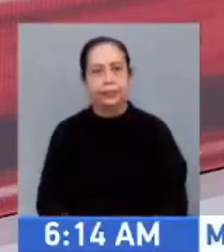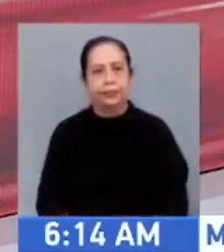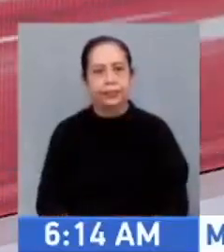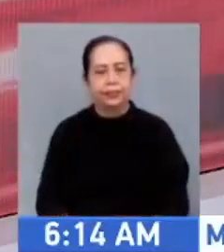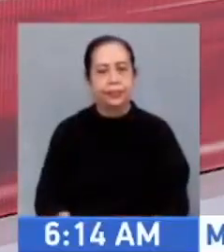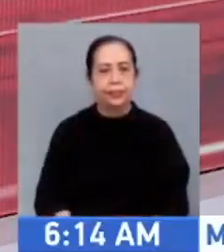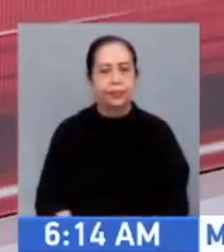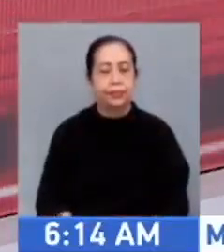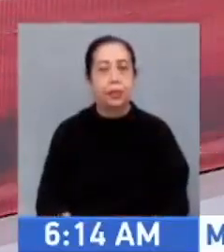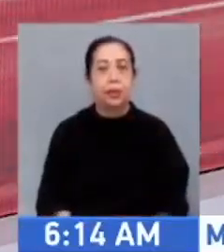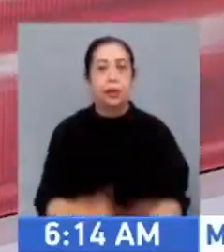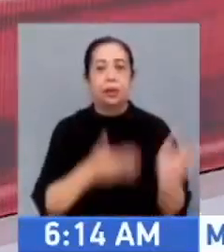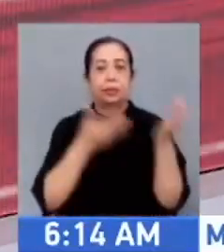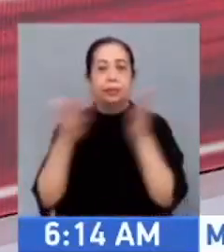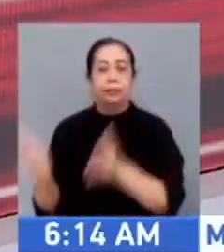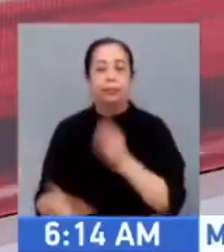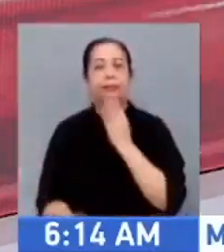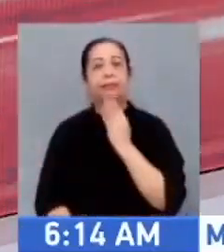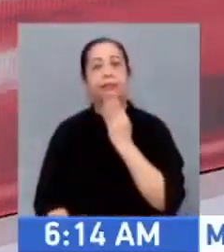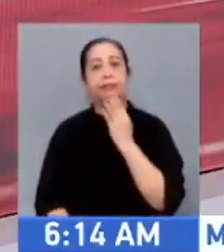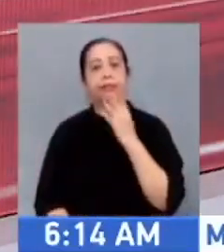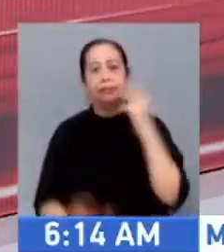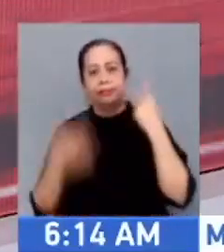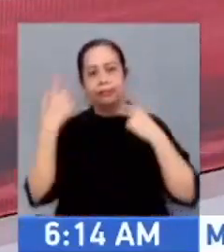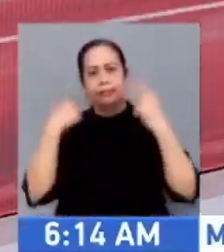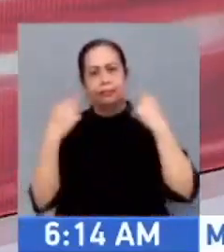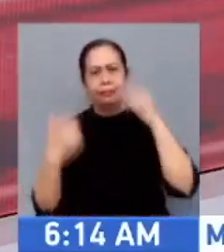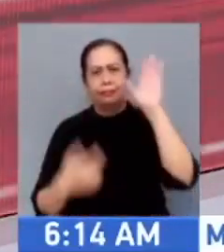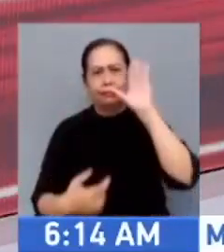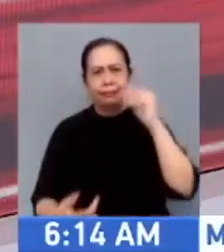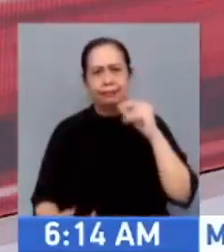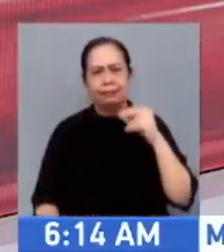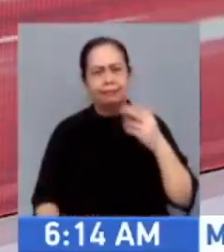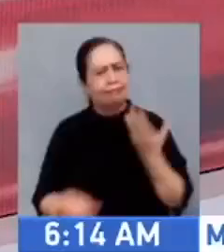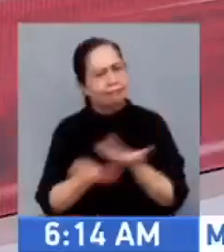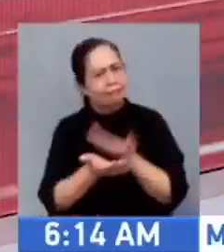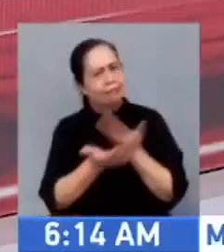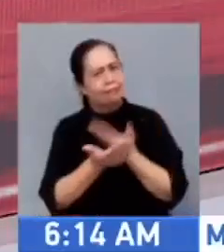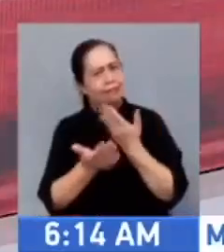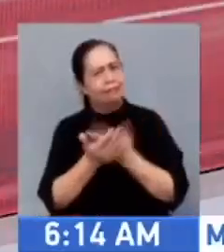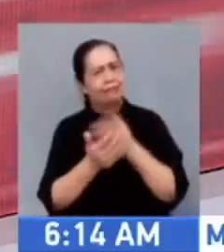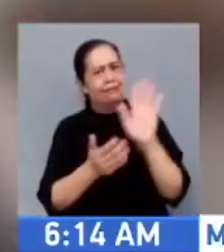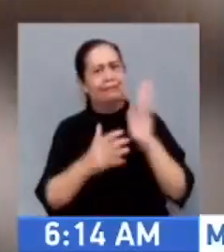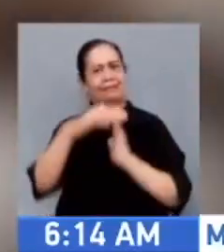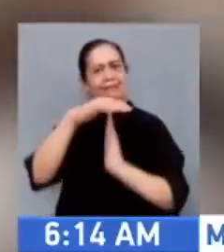Sa Bacolod City, isang barbershop ang may kakaibang pa-experience sa kanilang mga customer.